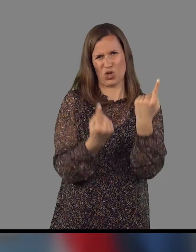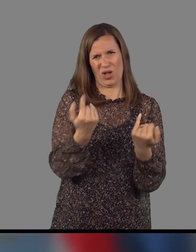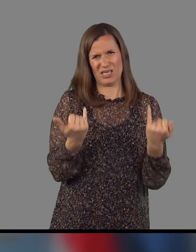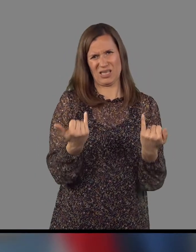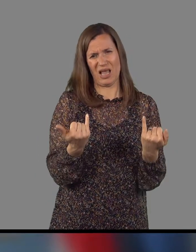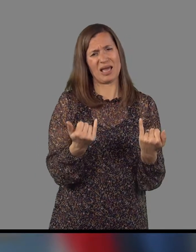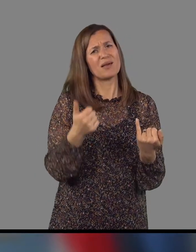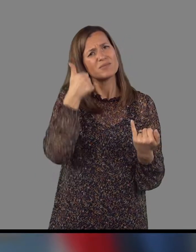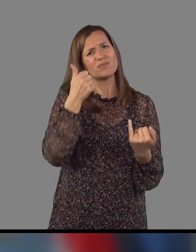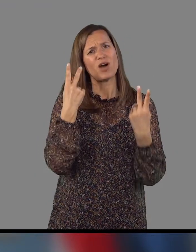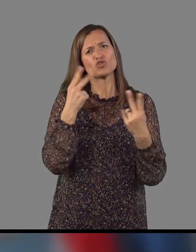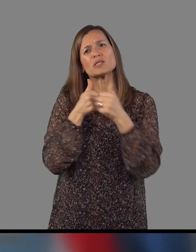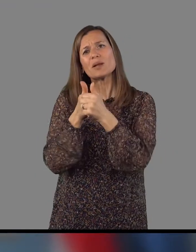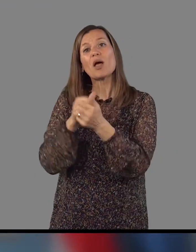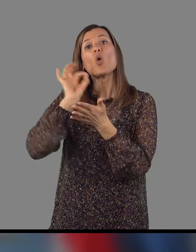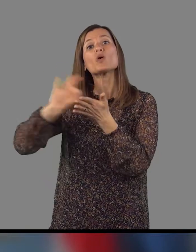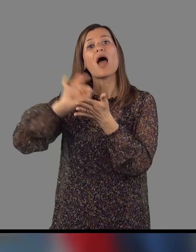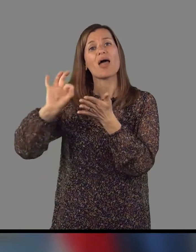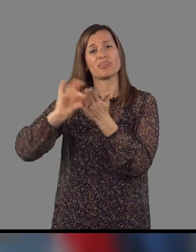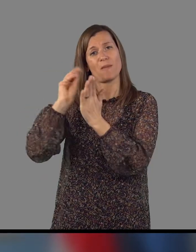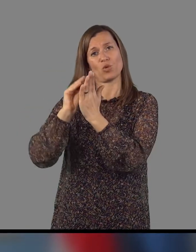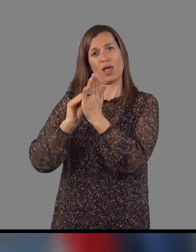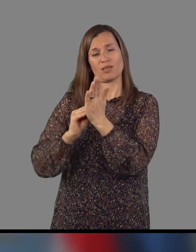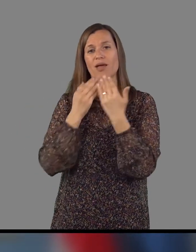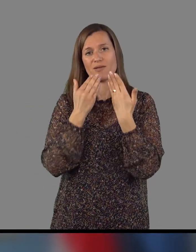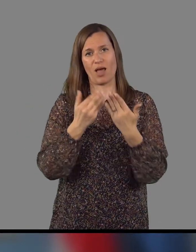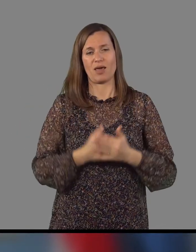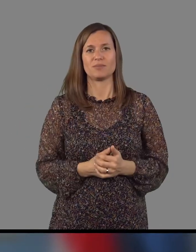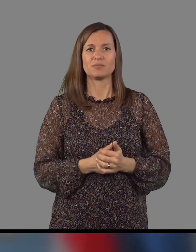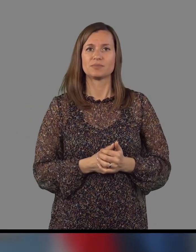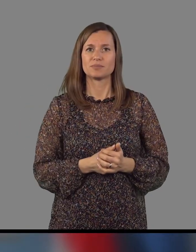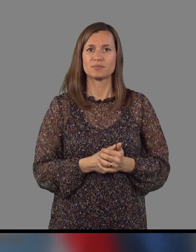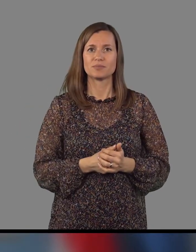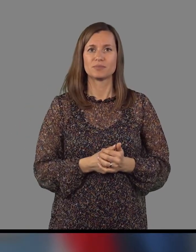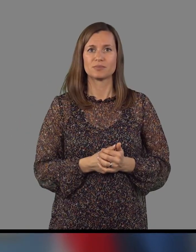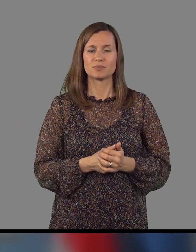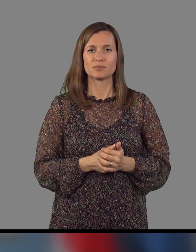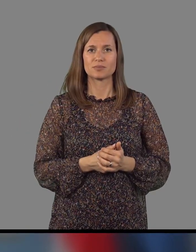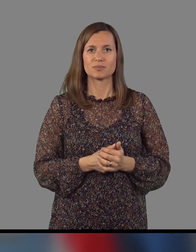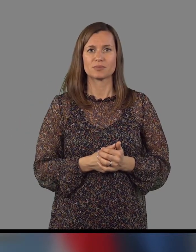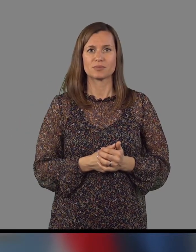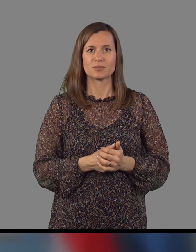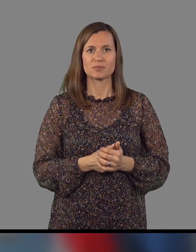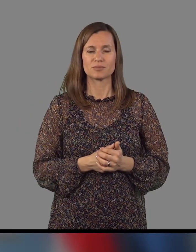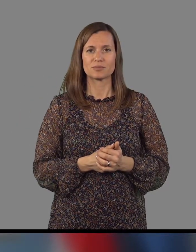trenutku, in spremljajo uradne podatke. Hvala.